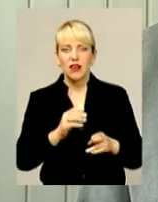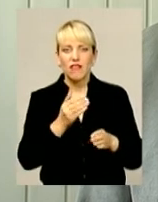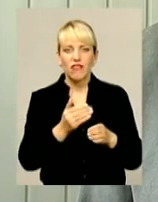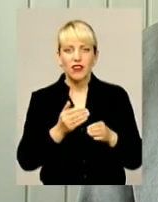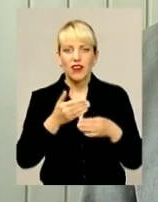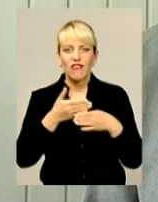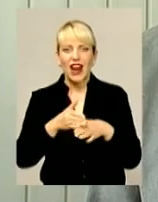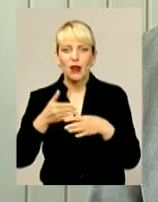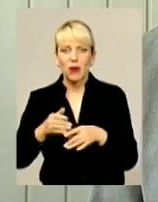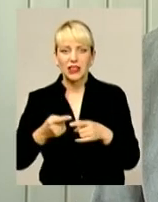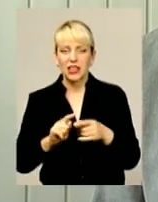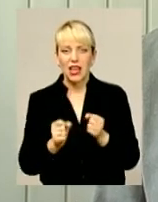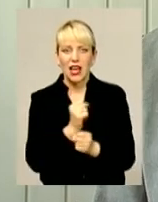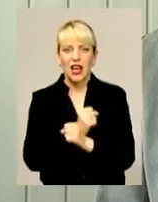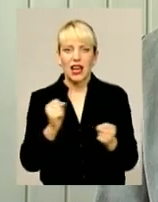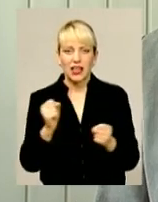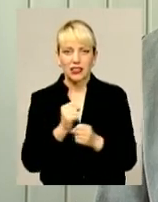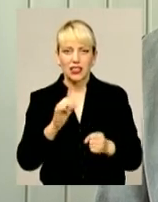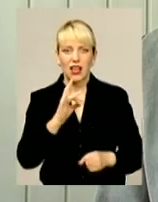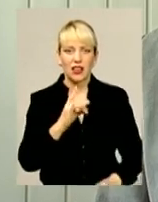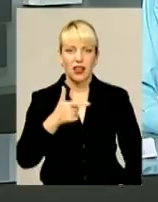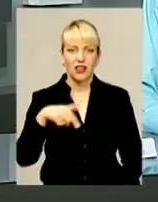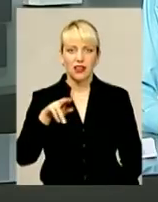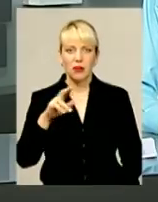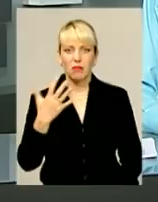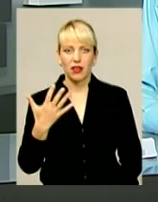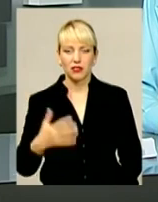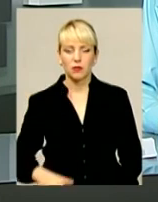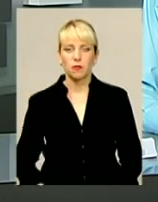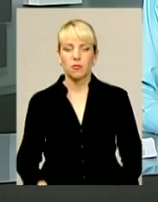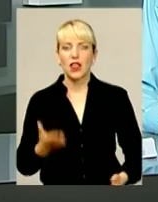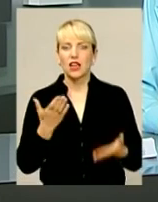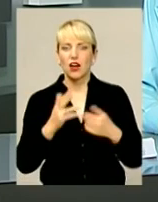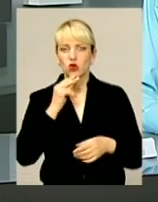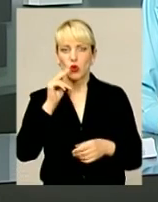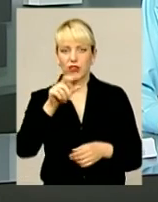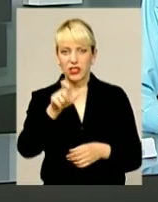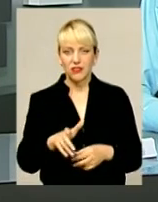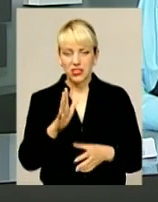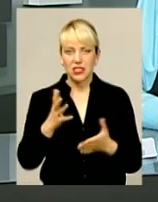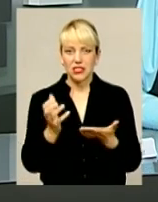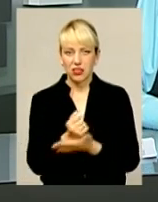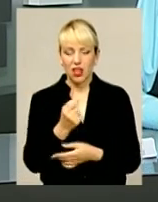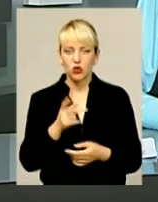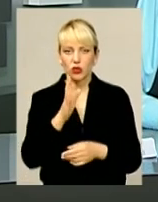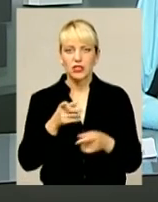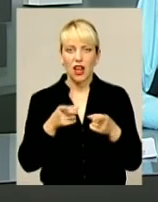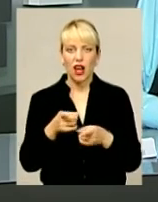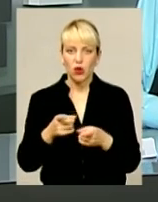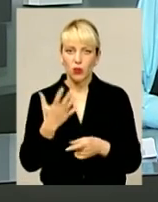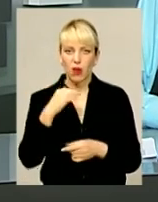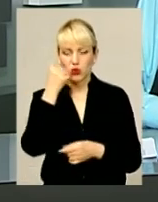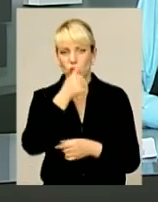однотипної РГД-5. Якщо винуватця знайдуть, йому загрожує п'ять років